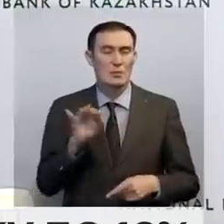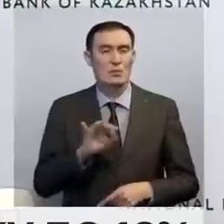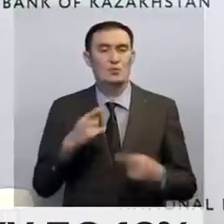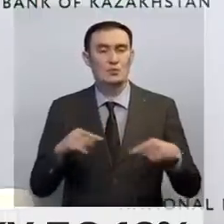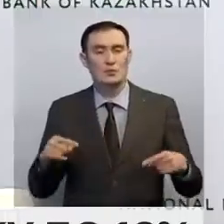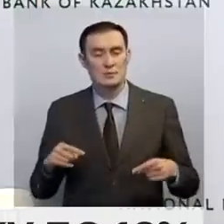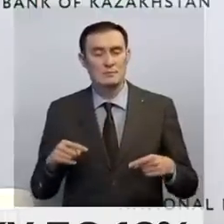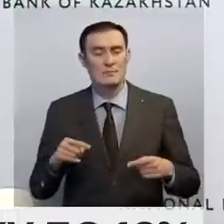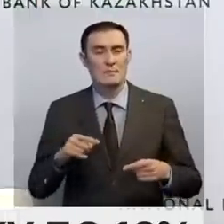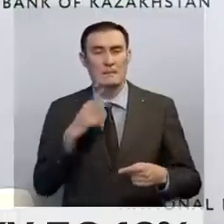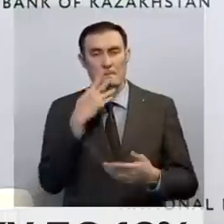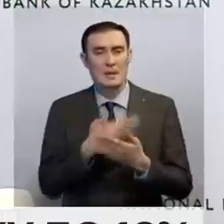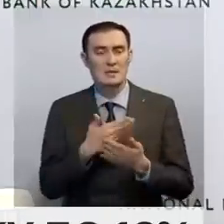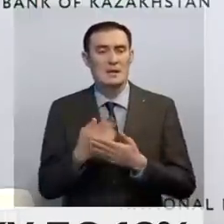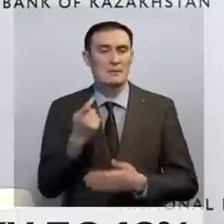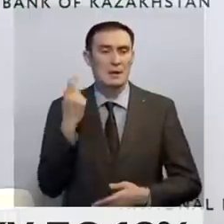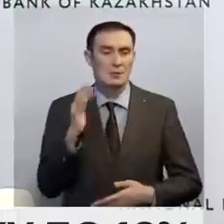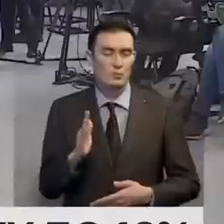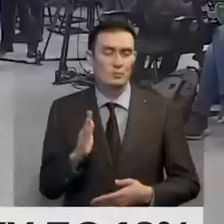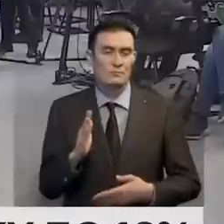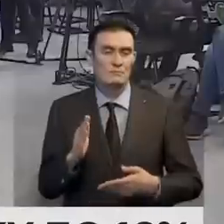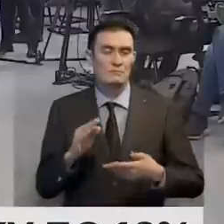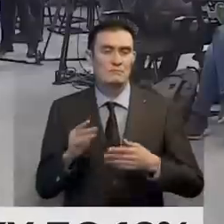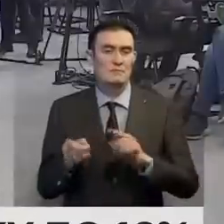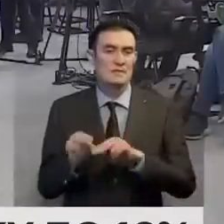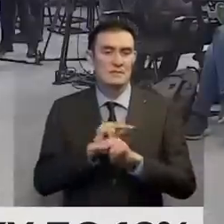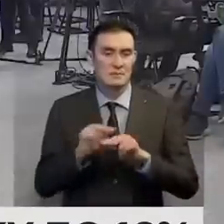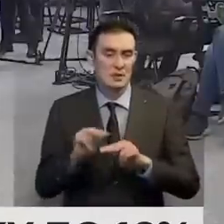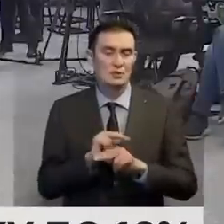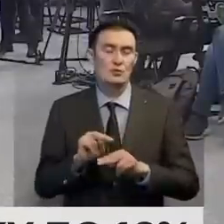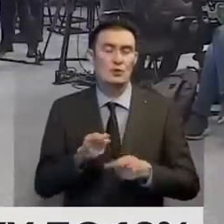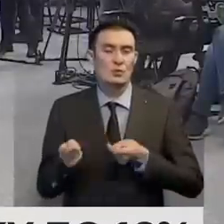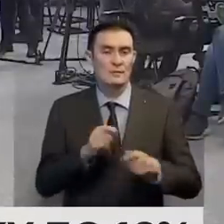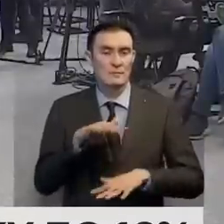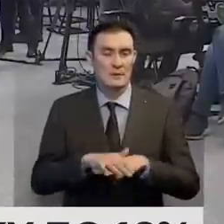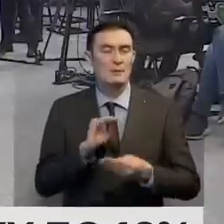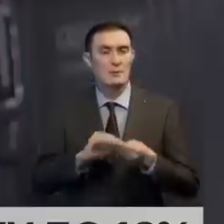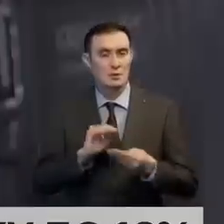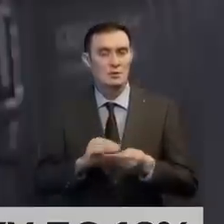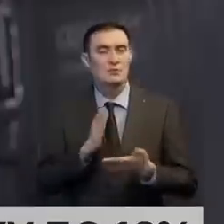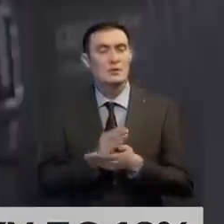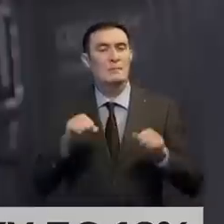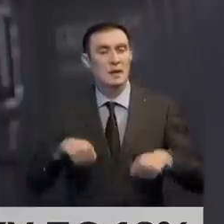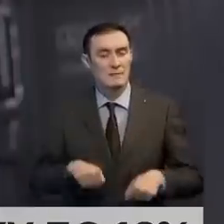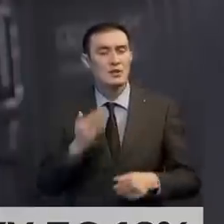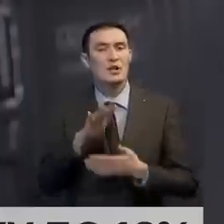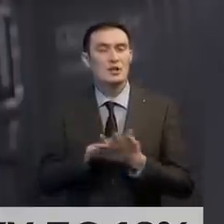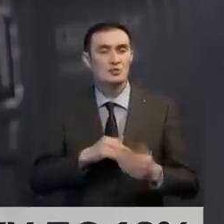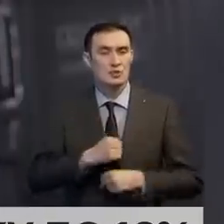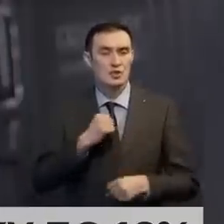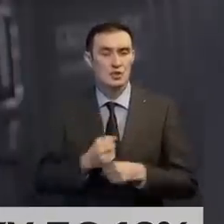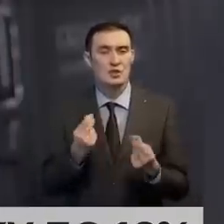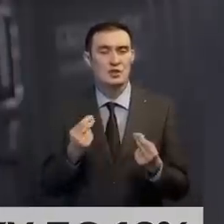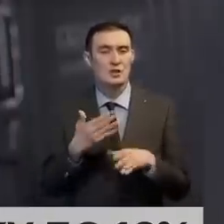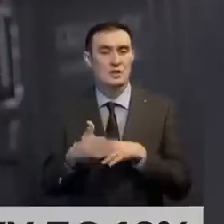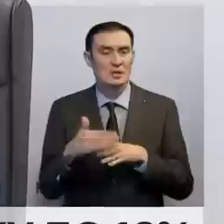другим макроэкономическим показателям будут пересмотрены. Нацбанки подчеркнули, что регулятор оставляет за собой право дальнейшего ужесточения